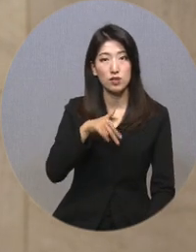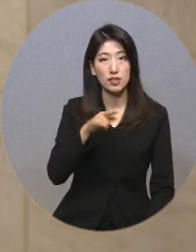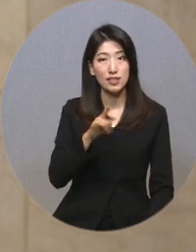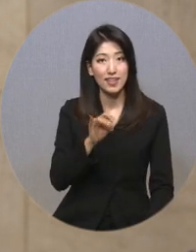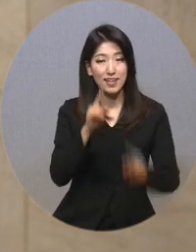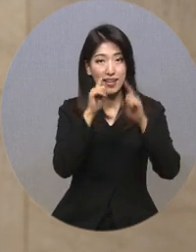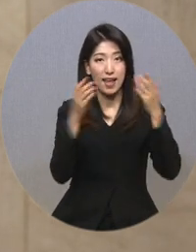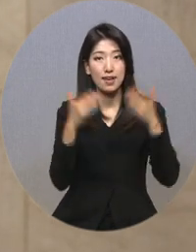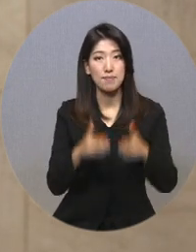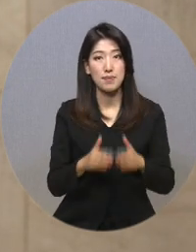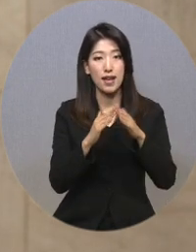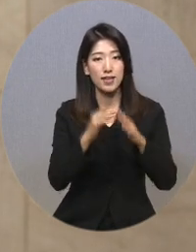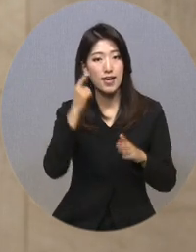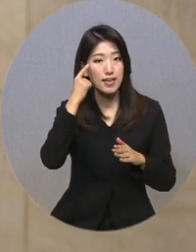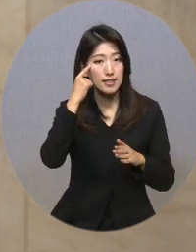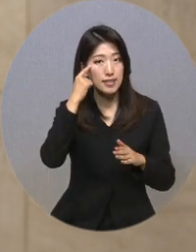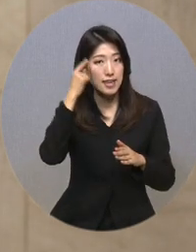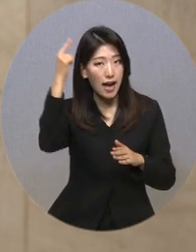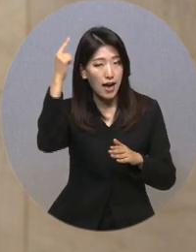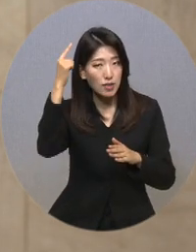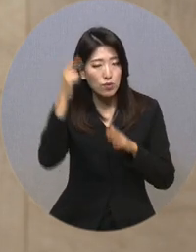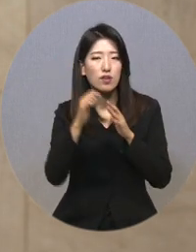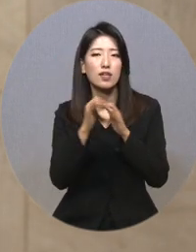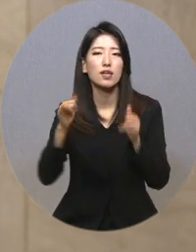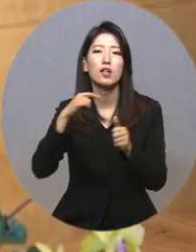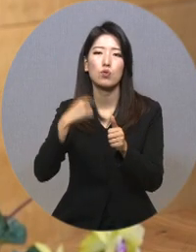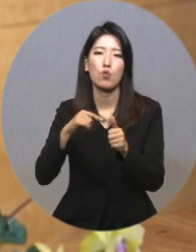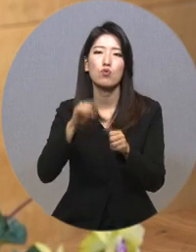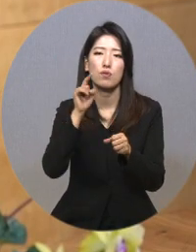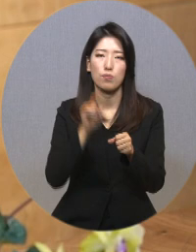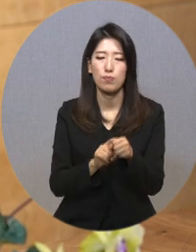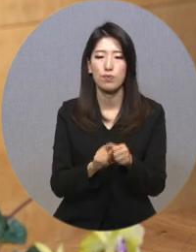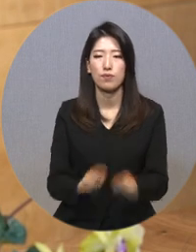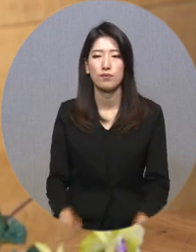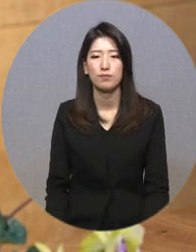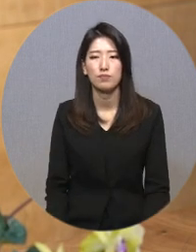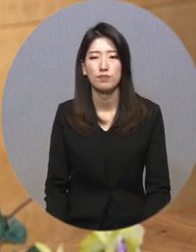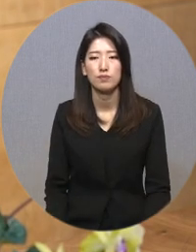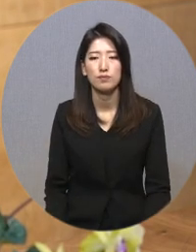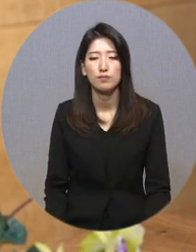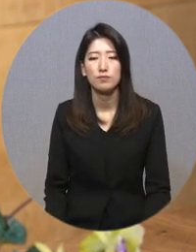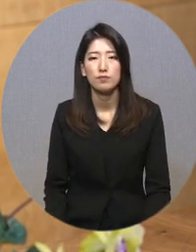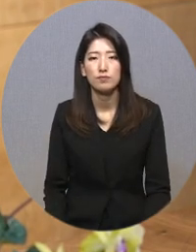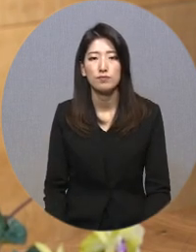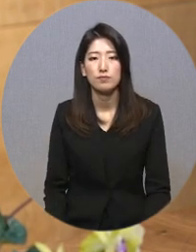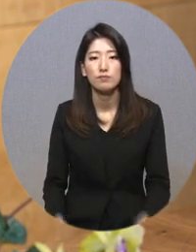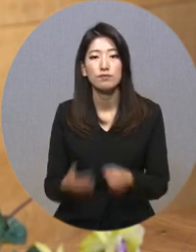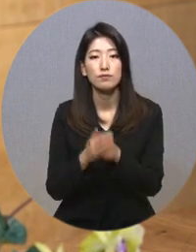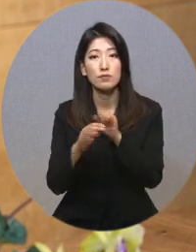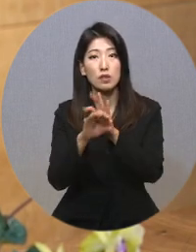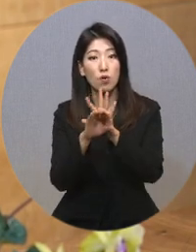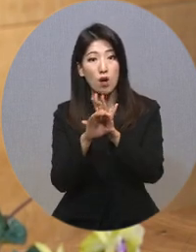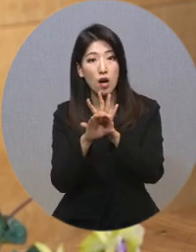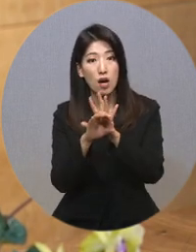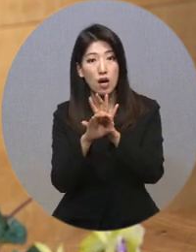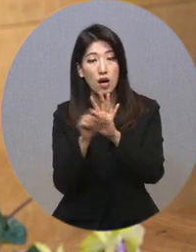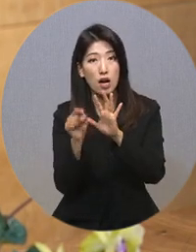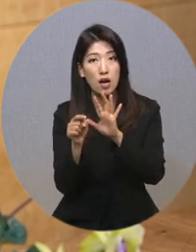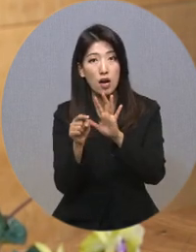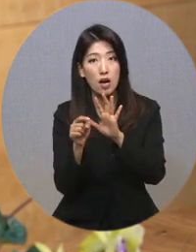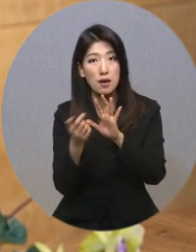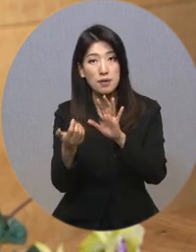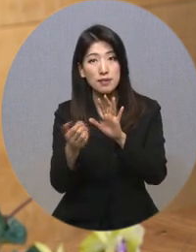뭐냐면요. 창조적인 인간 교육입니다. 네. 그래서 저는 코로나가 오기 전에 LMS를 전국